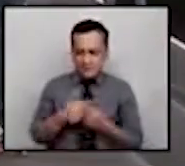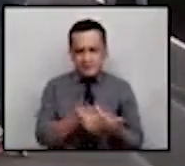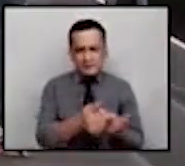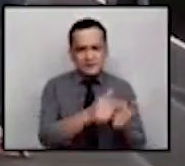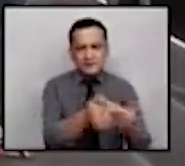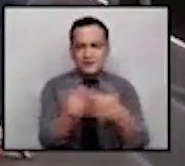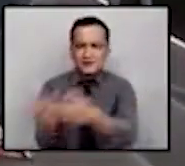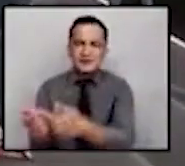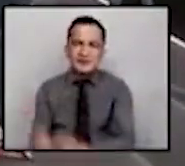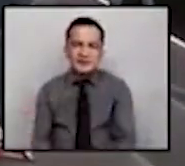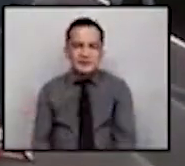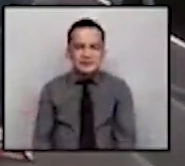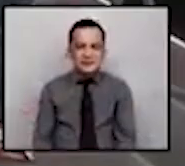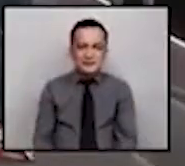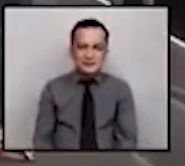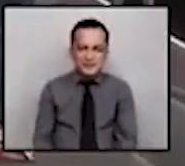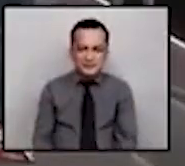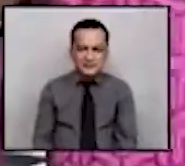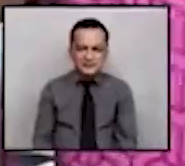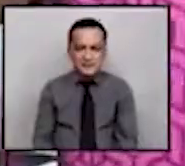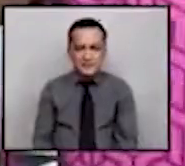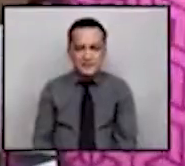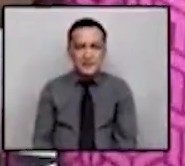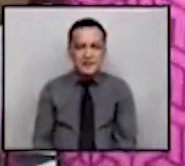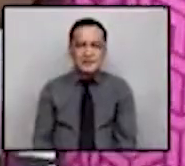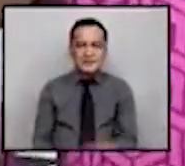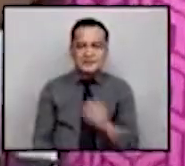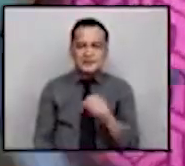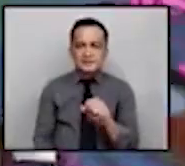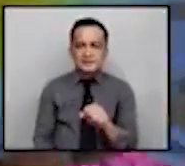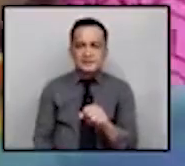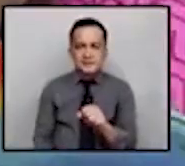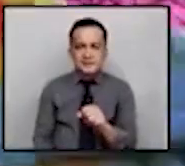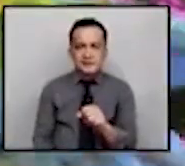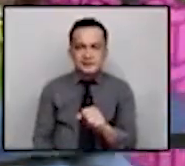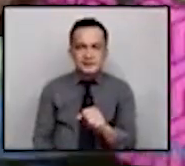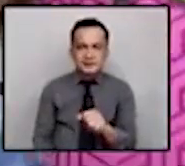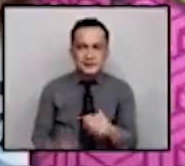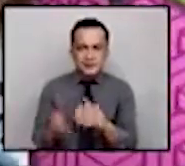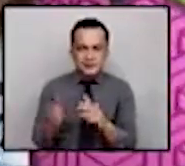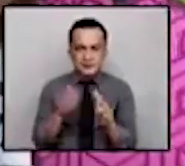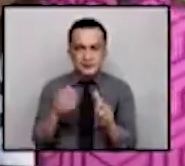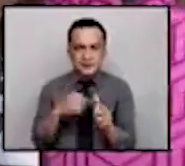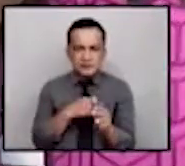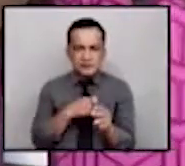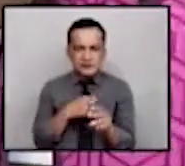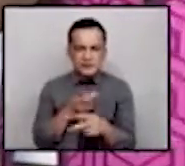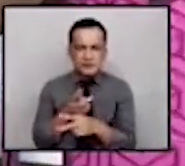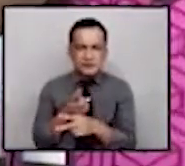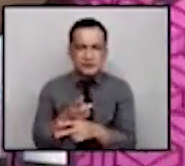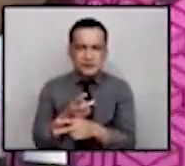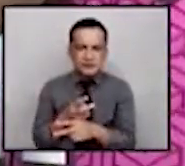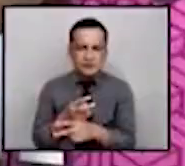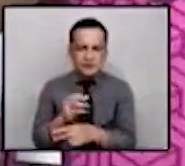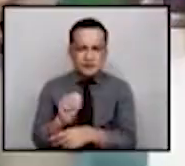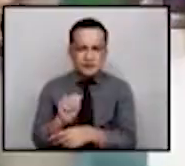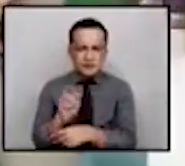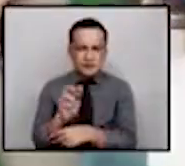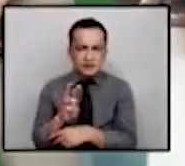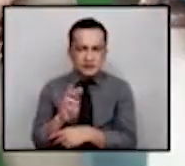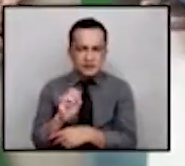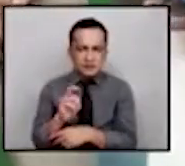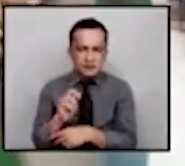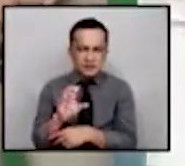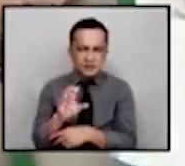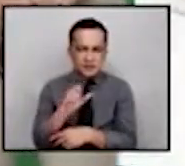anak natin. Yun ang preparation natin. Yun ang preparation natin pag nag-aalaga tayo ng mga gantong exotic birds. Di ba tayo nagpa-sample